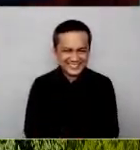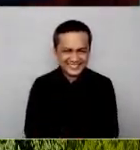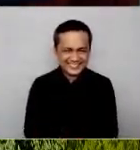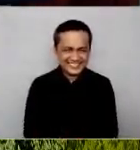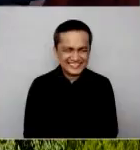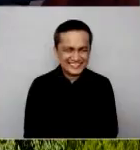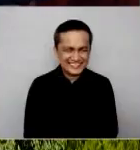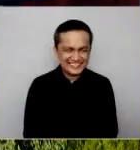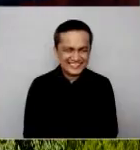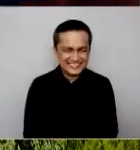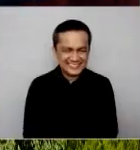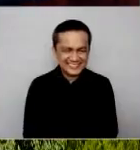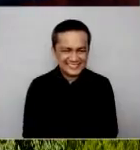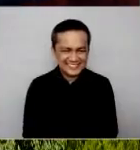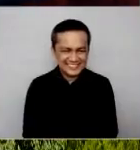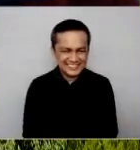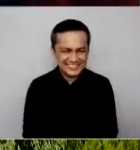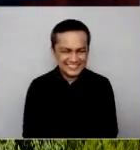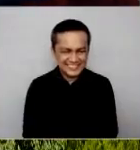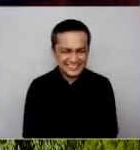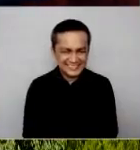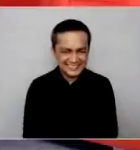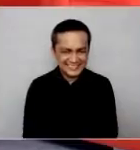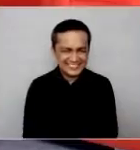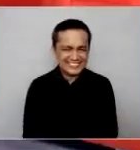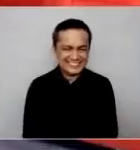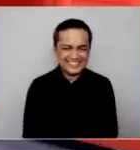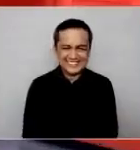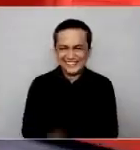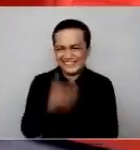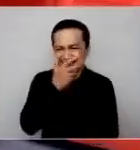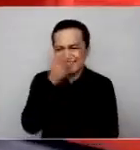Go! Yeah! Go! Isa ka ba? Parang dalawa na.